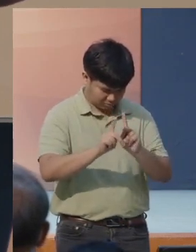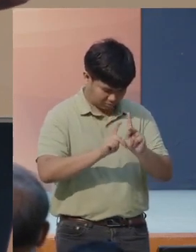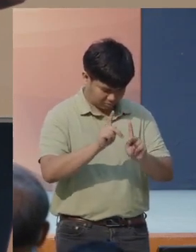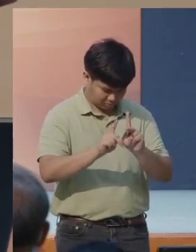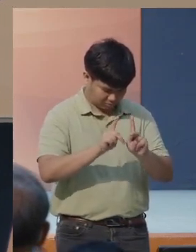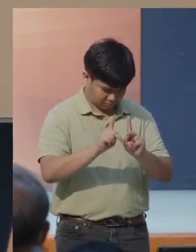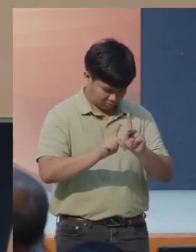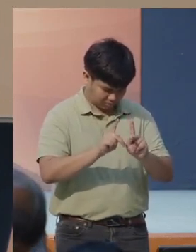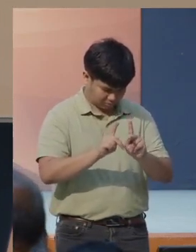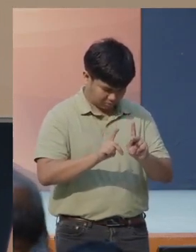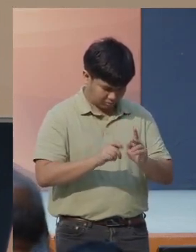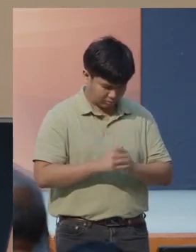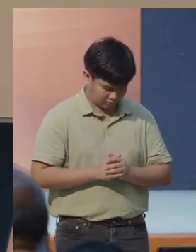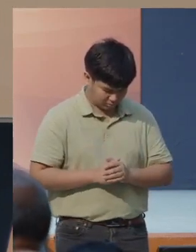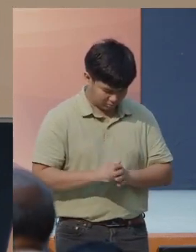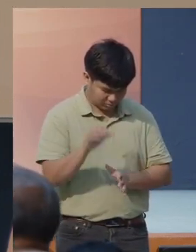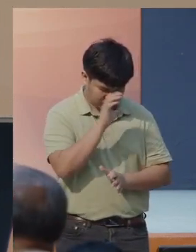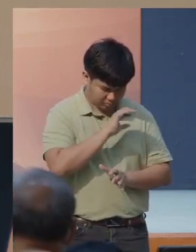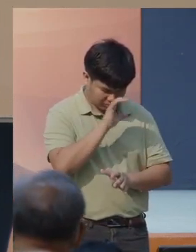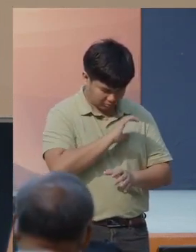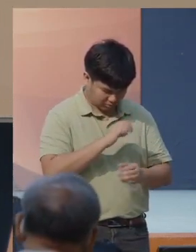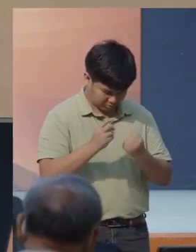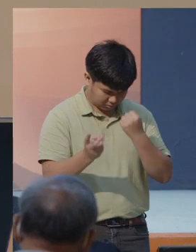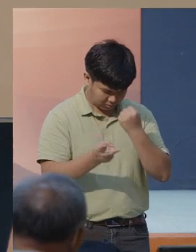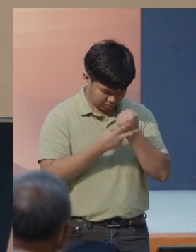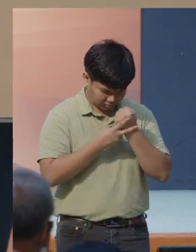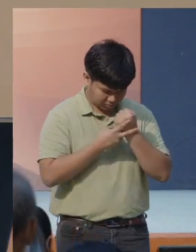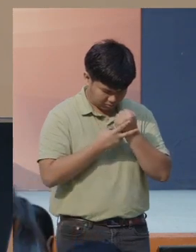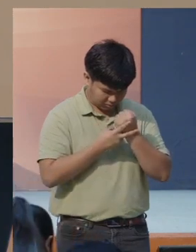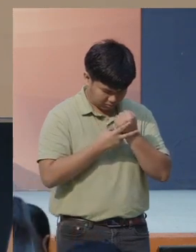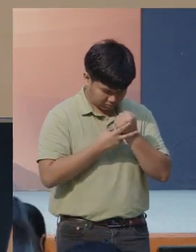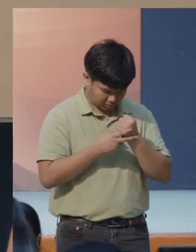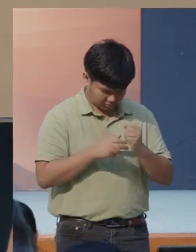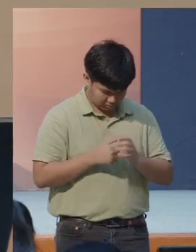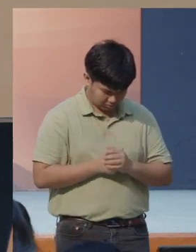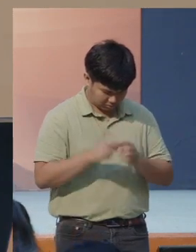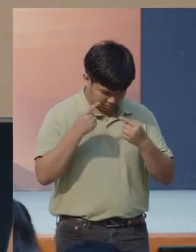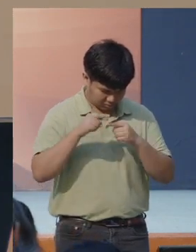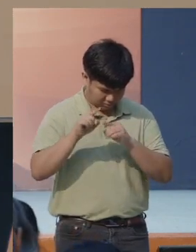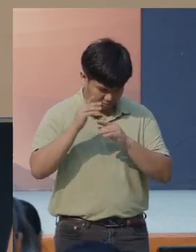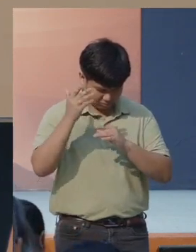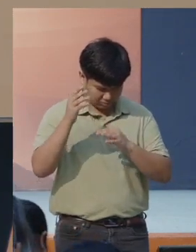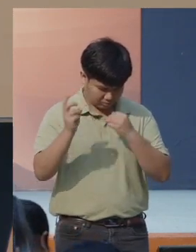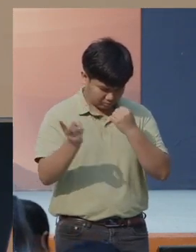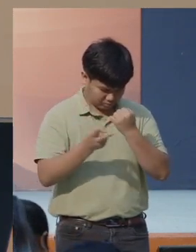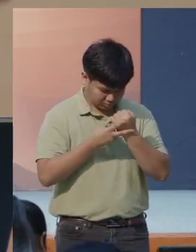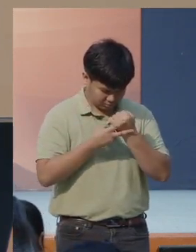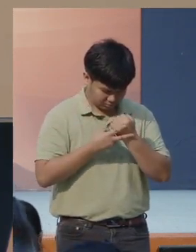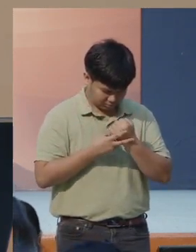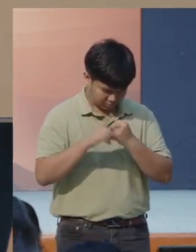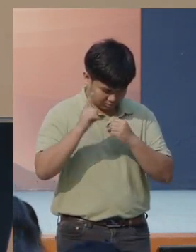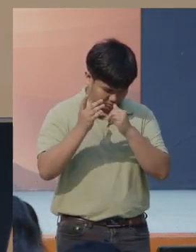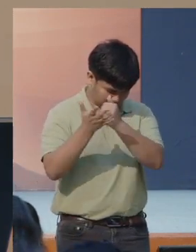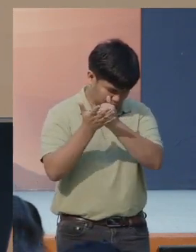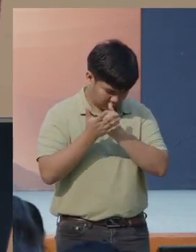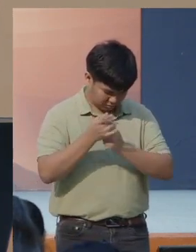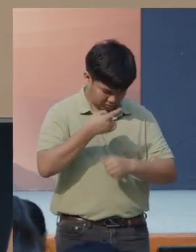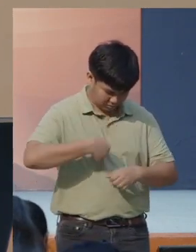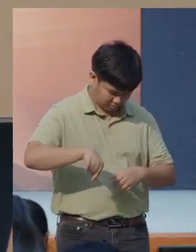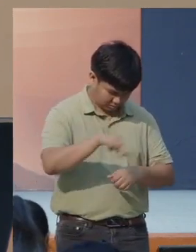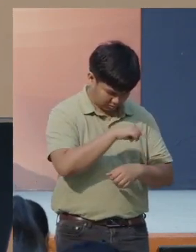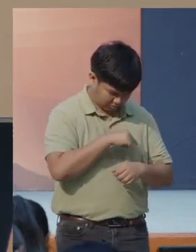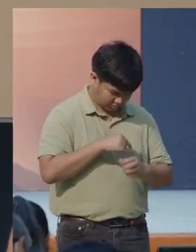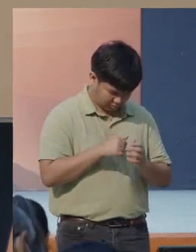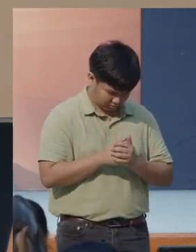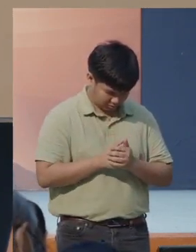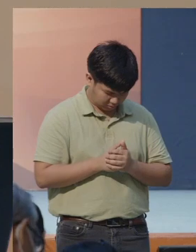mga tumatakbo ng saklolo. Tumatakbo sa inyo ng saklolo. Tulungan nyo kami.